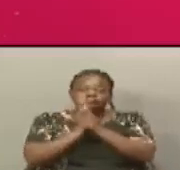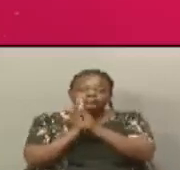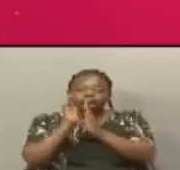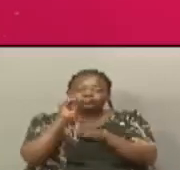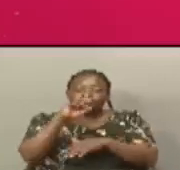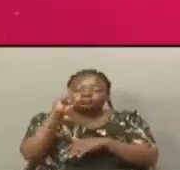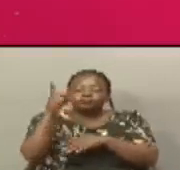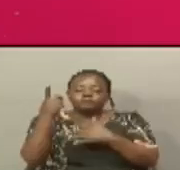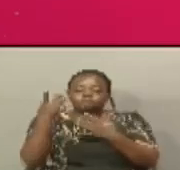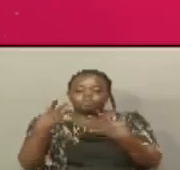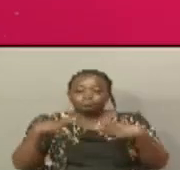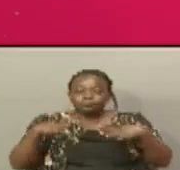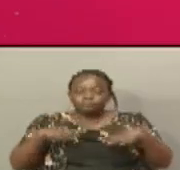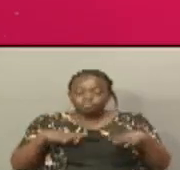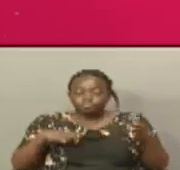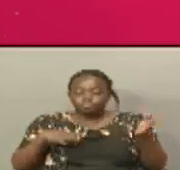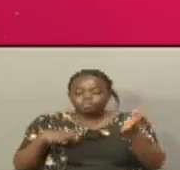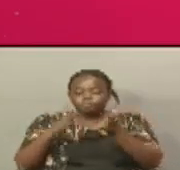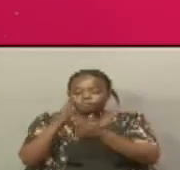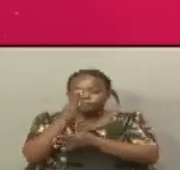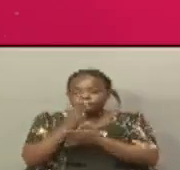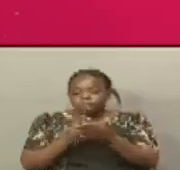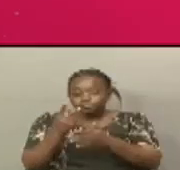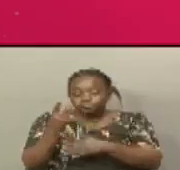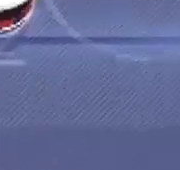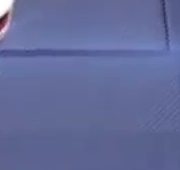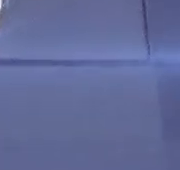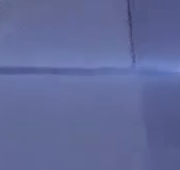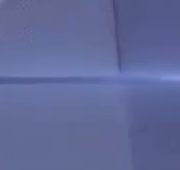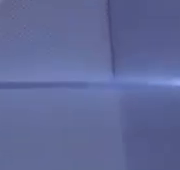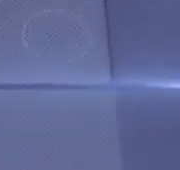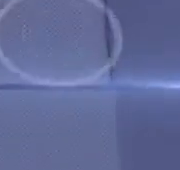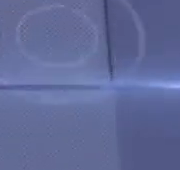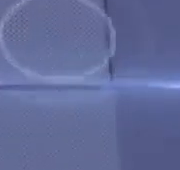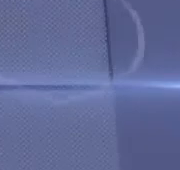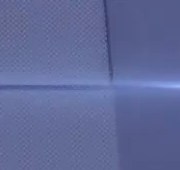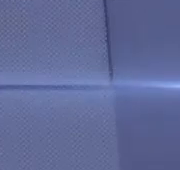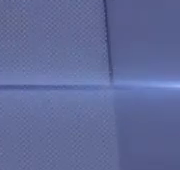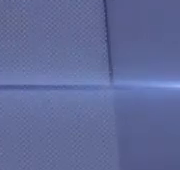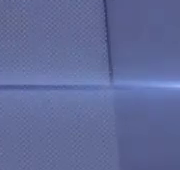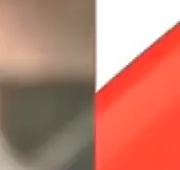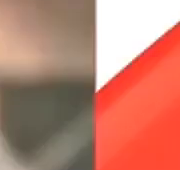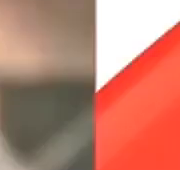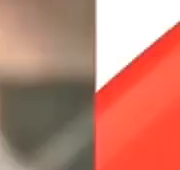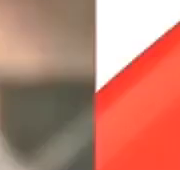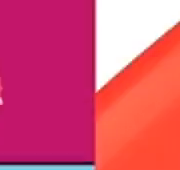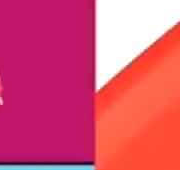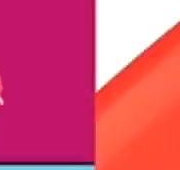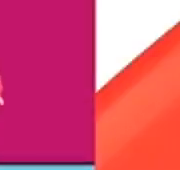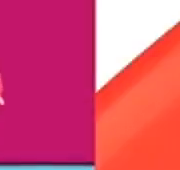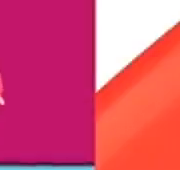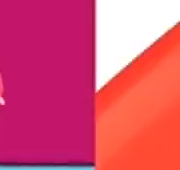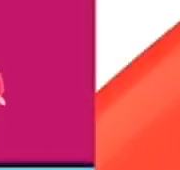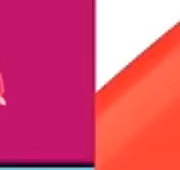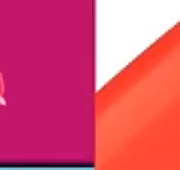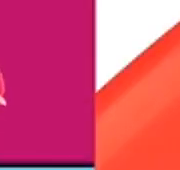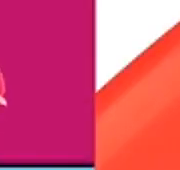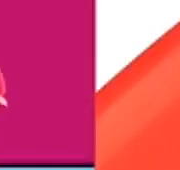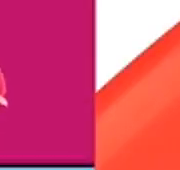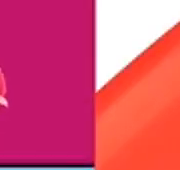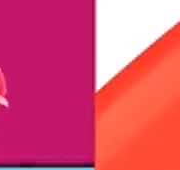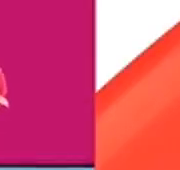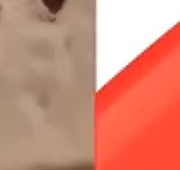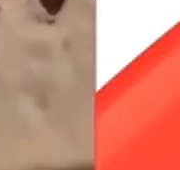tukuu muze mukatono tudene chitundu sha fecho kubiri mulimugano. Linda nemino mungataliko mfufu. Boiler 35. life.